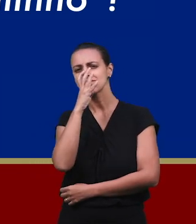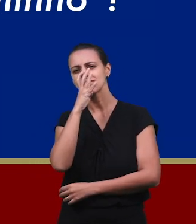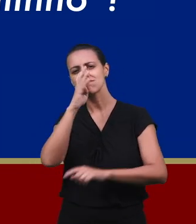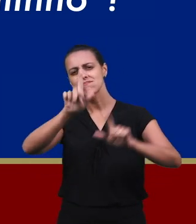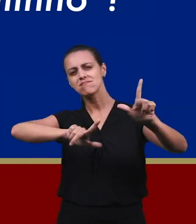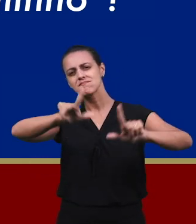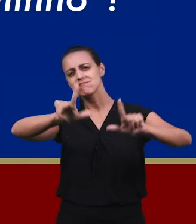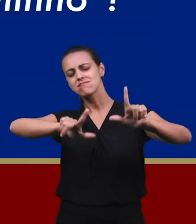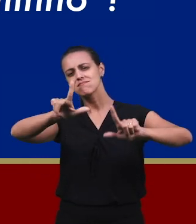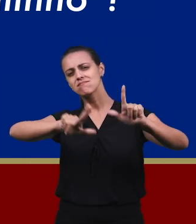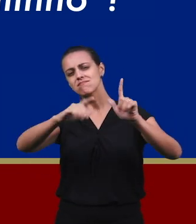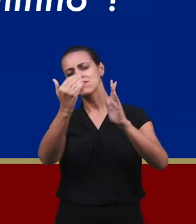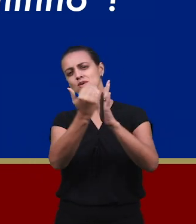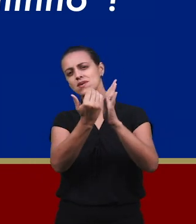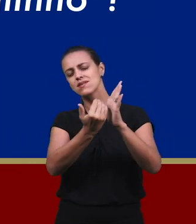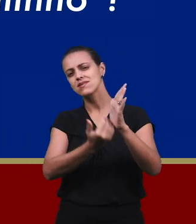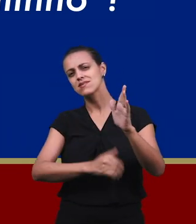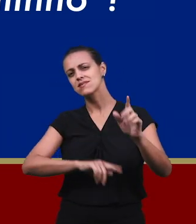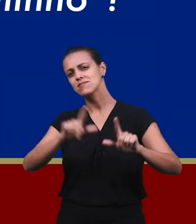le programme.